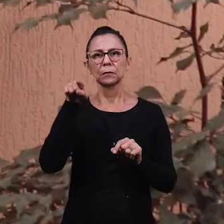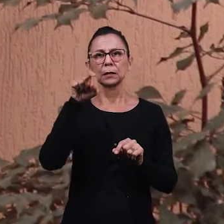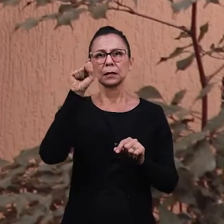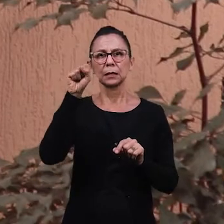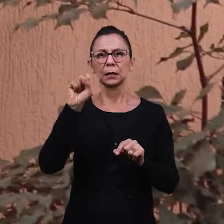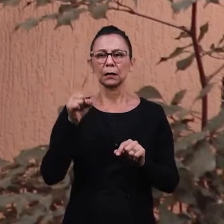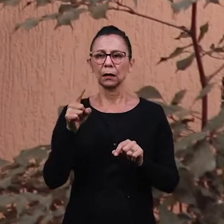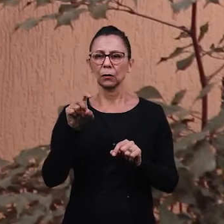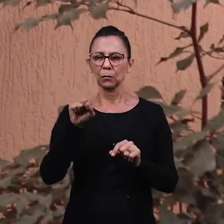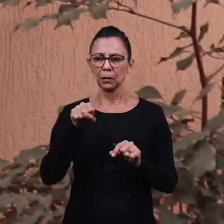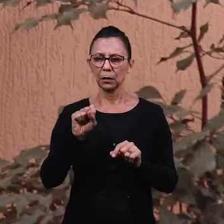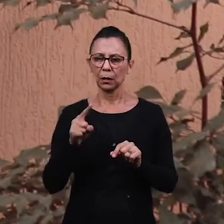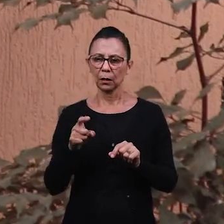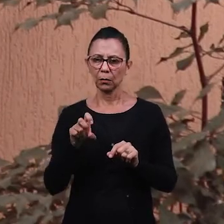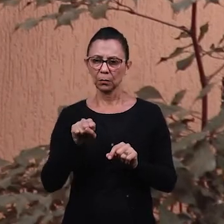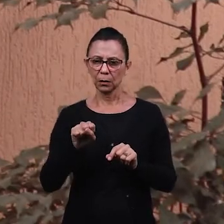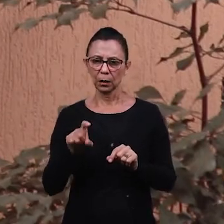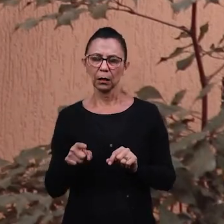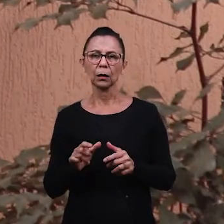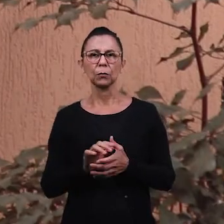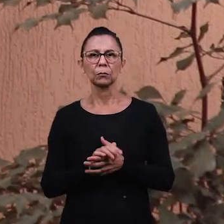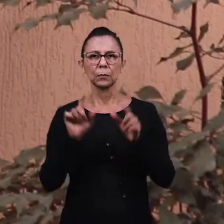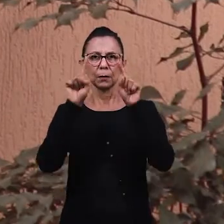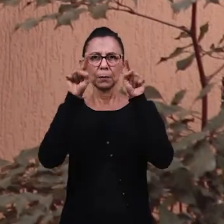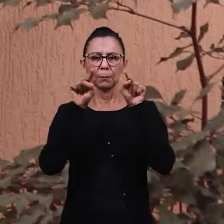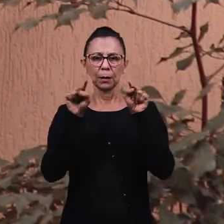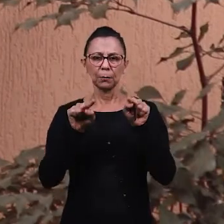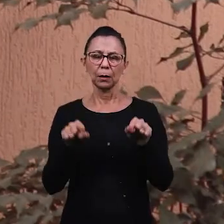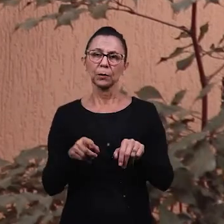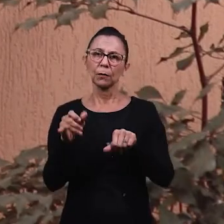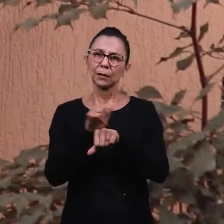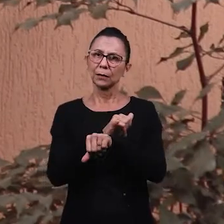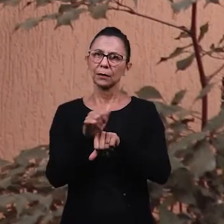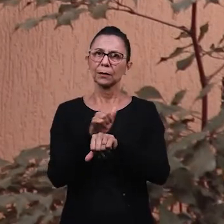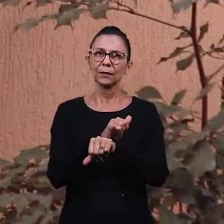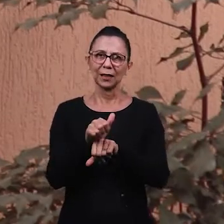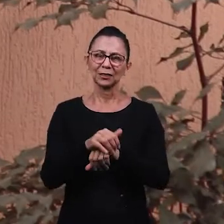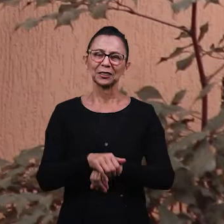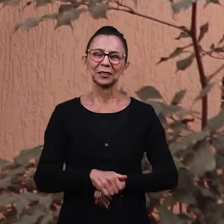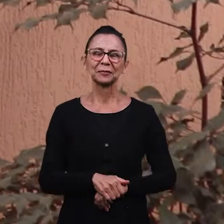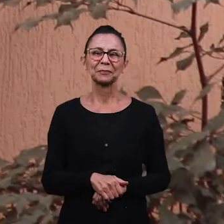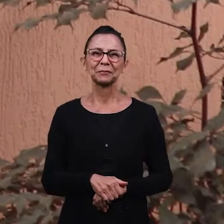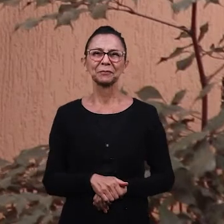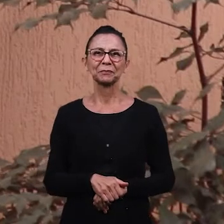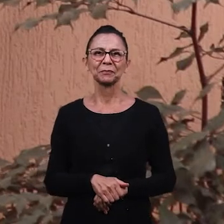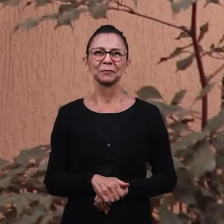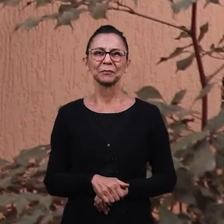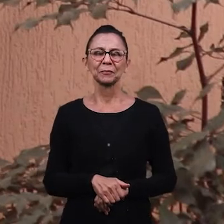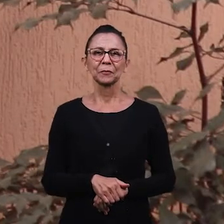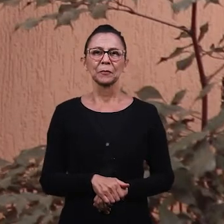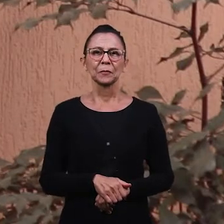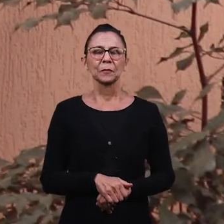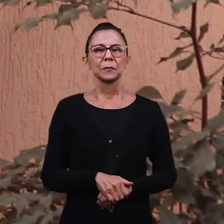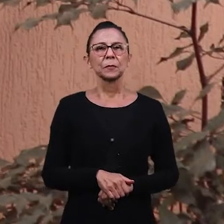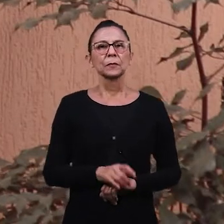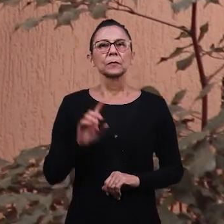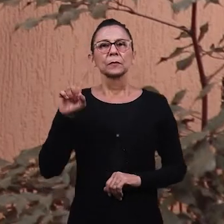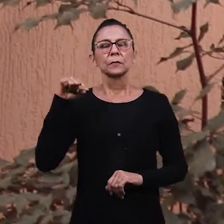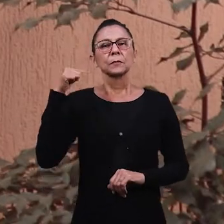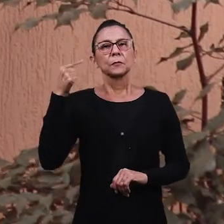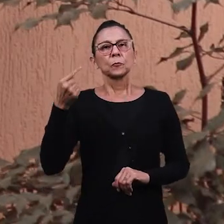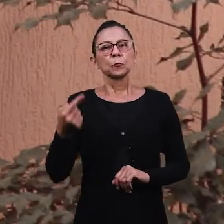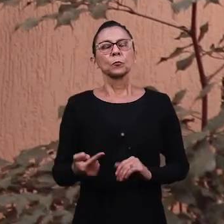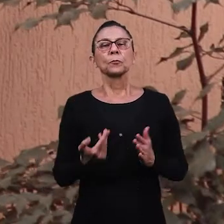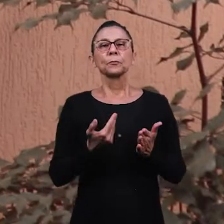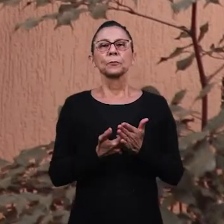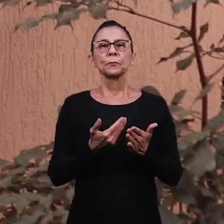des options de choix multiples. Donc, il y a des alternatives stratégiques que nous pouvons faire. Dans